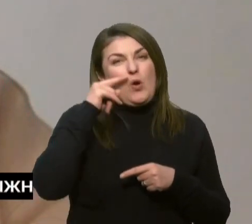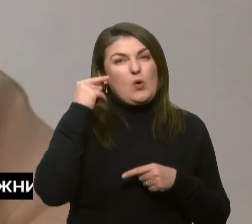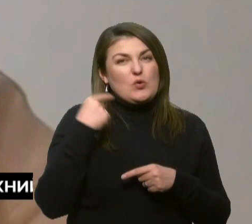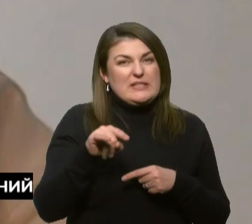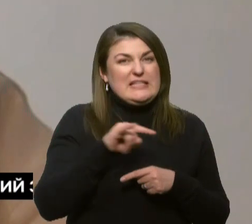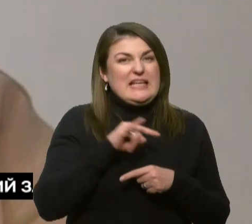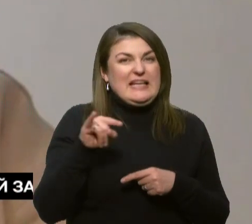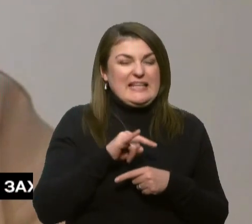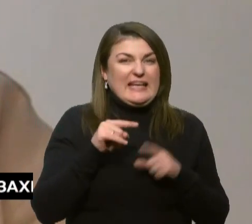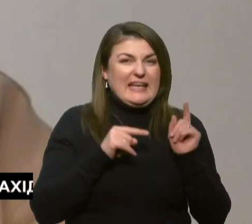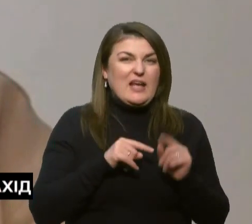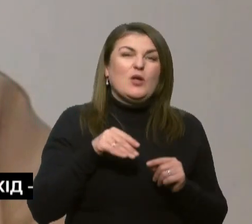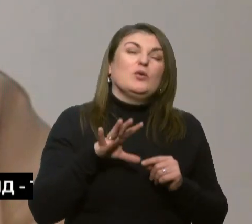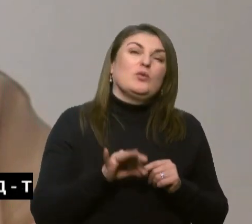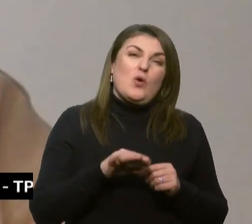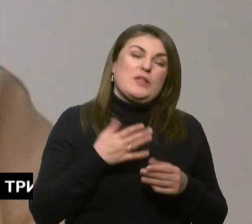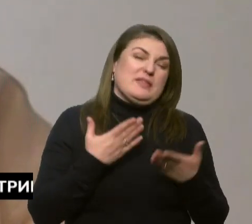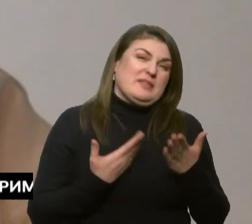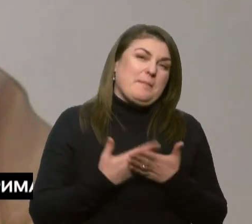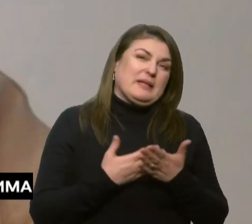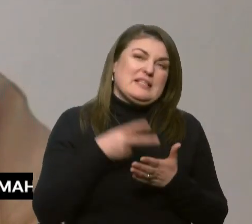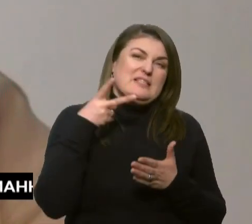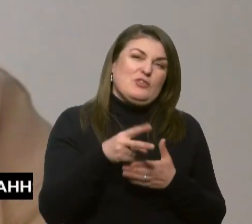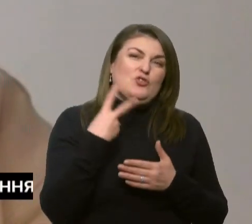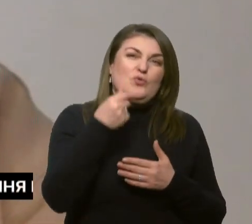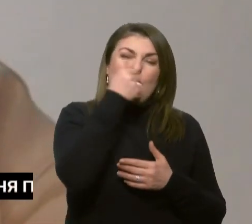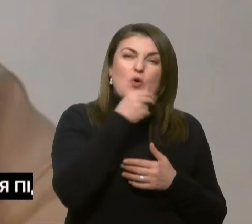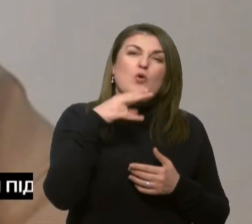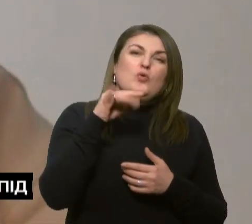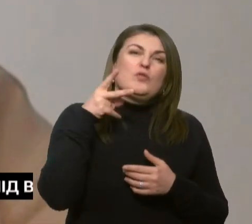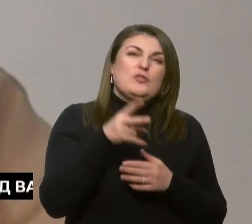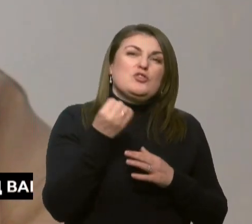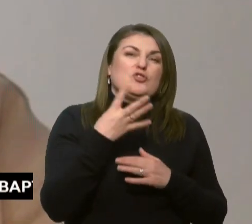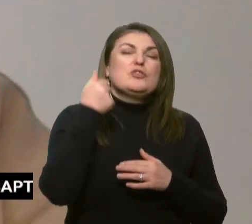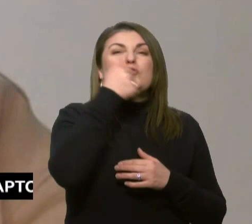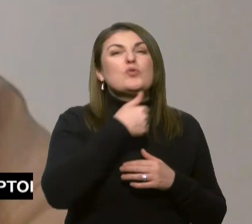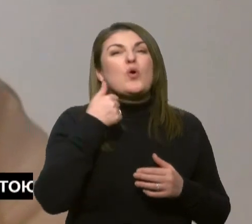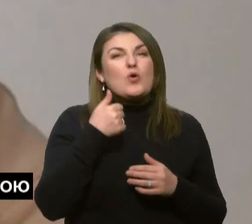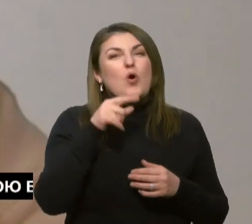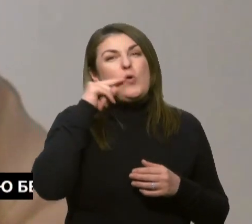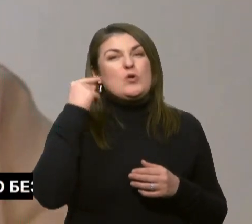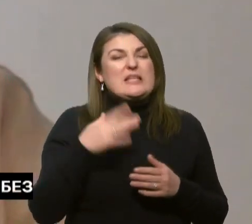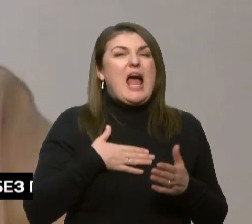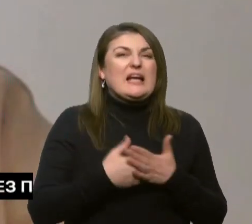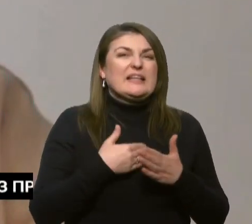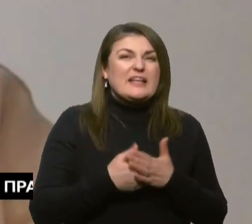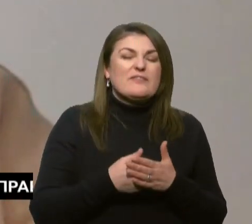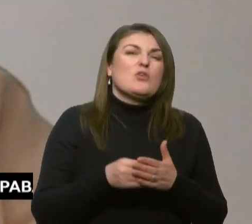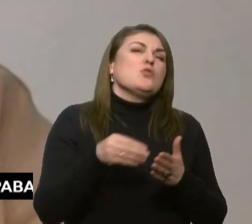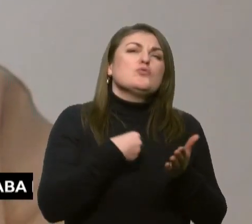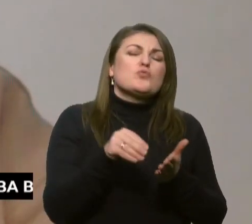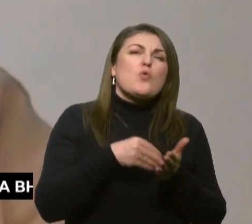російські літаки тактичні, то, наприклад, з 2002 року до 2014 року Росія активно